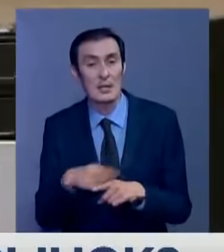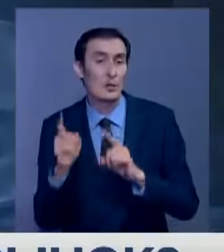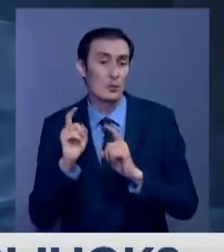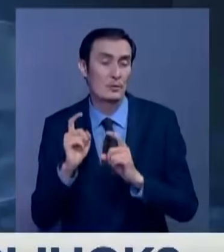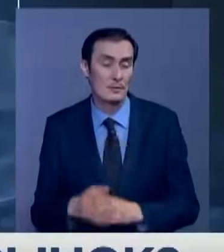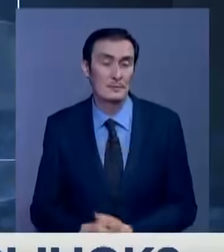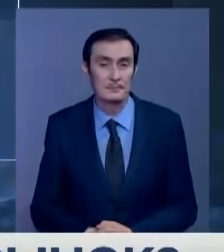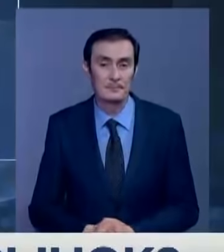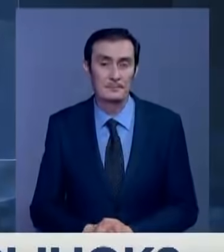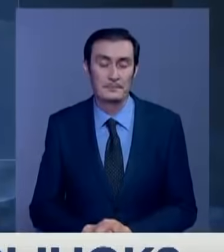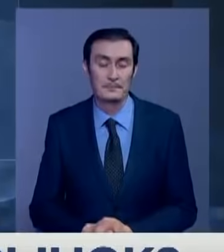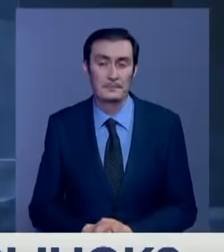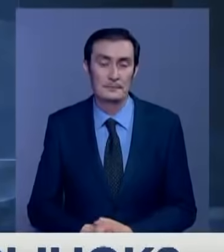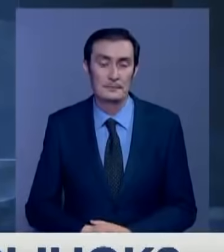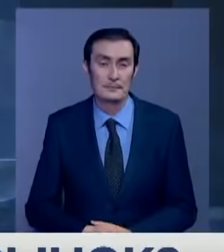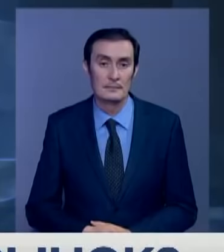грузов.